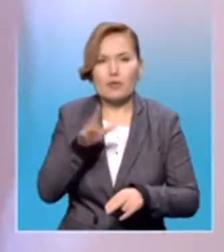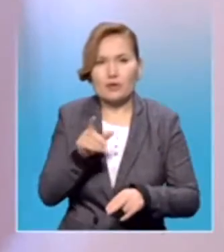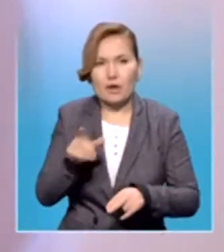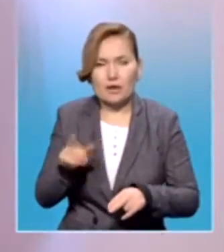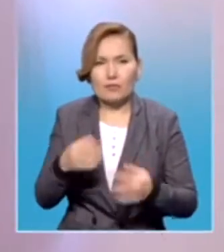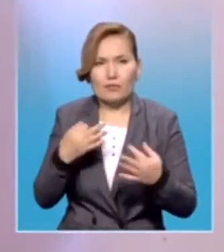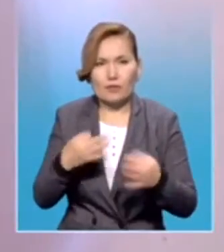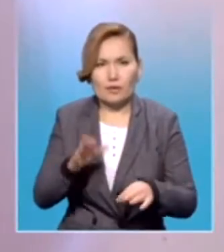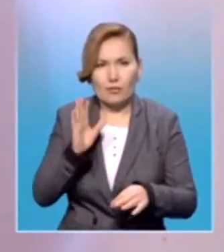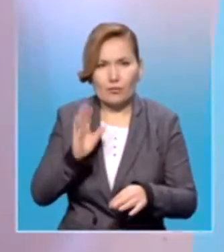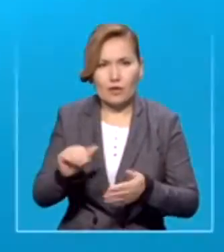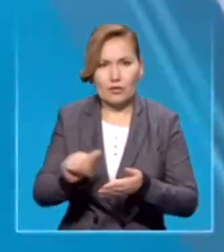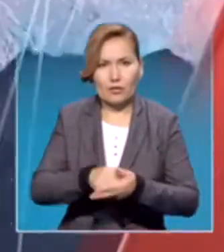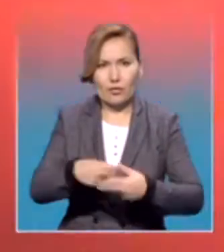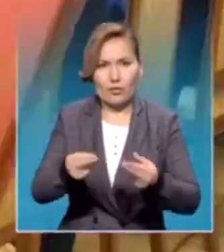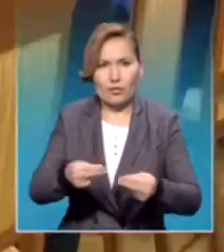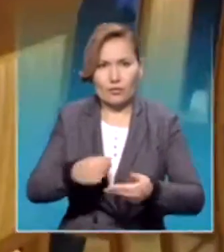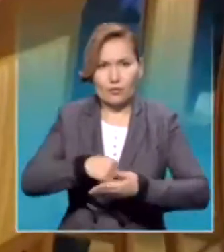ілігет.